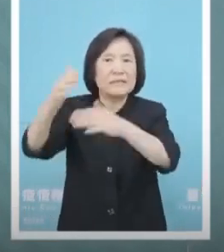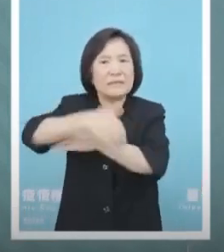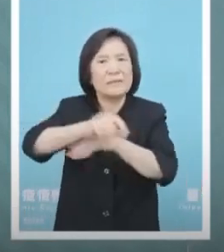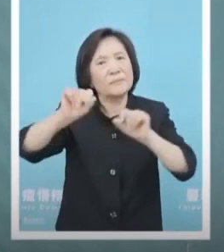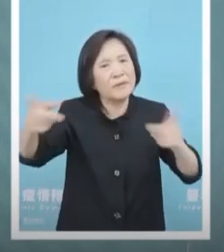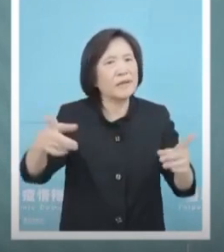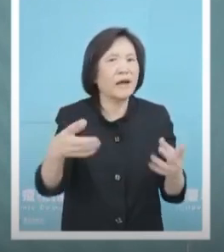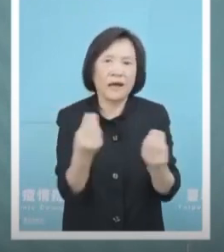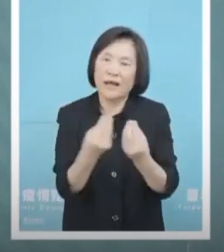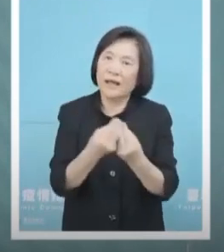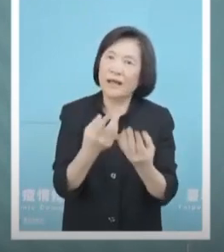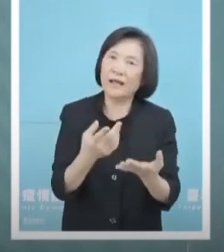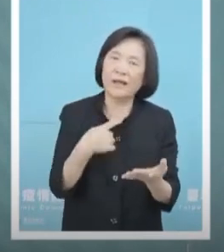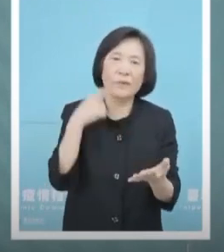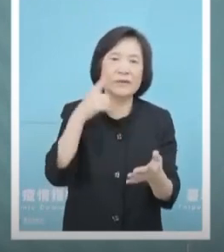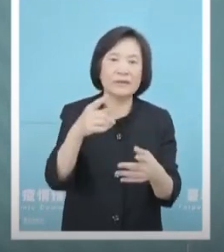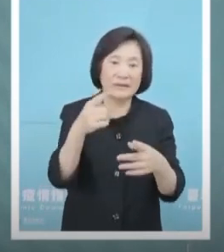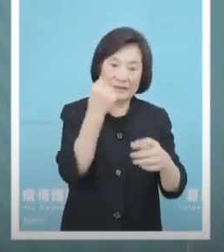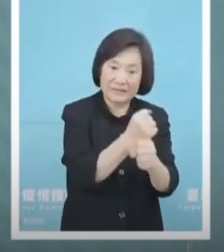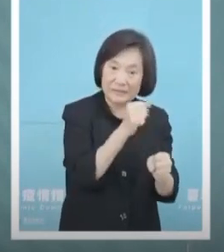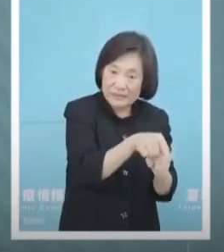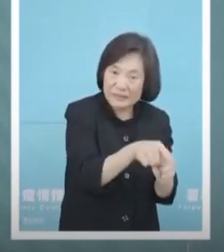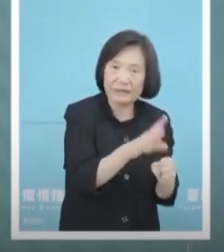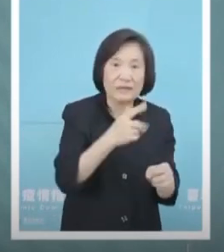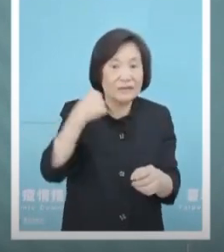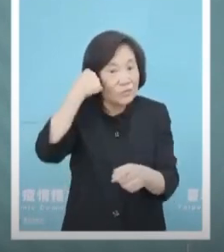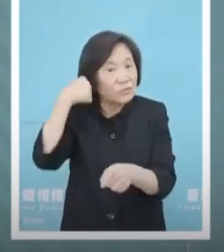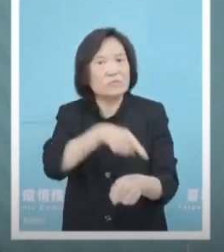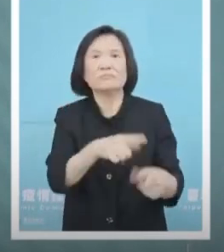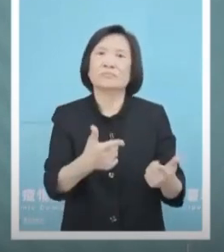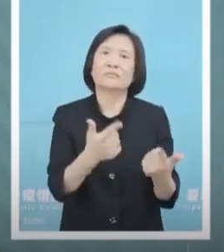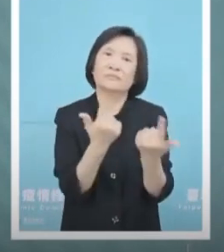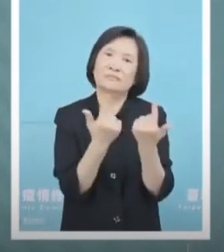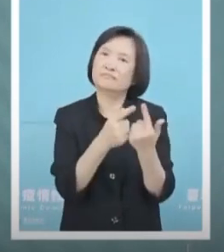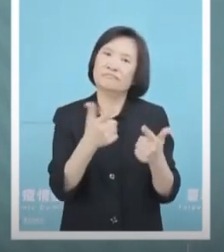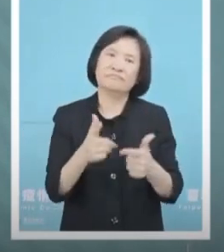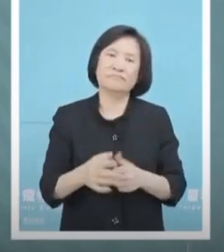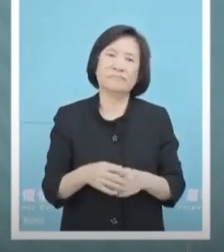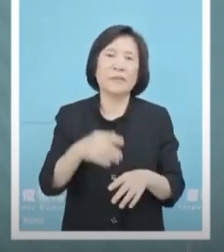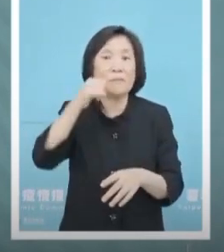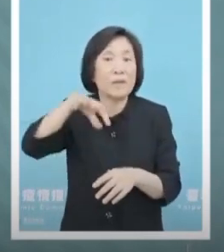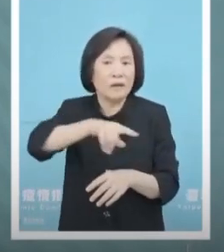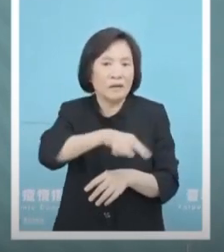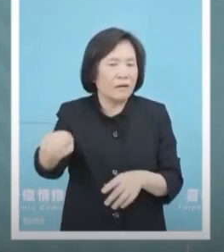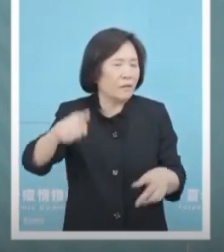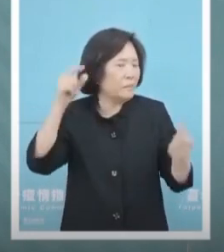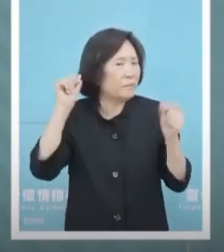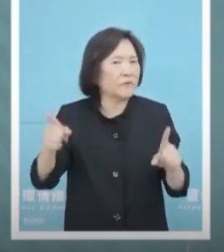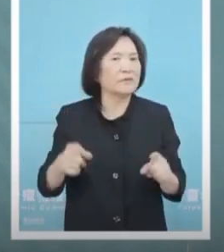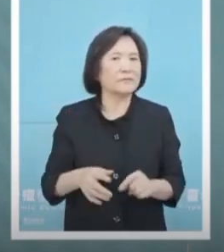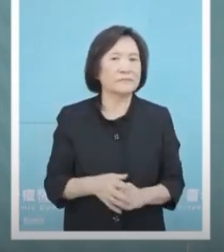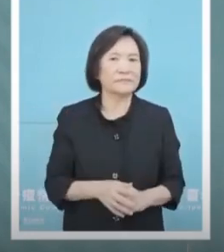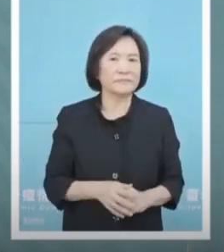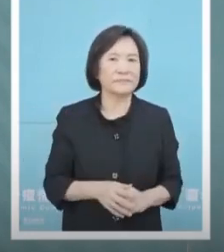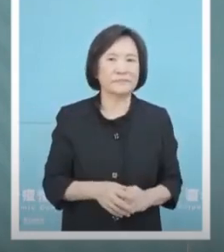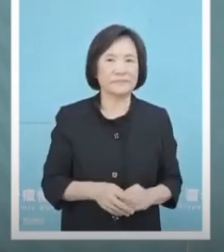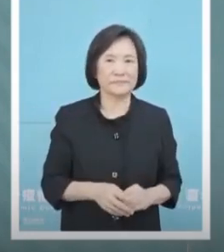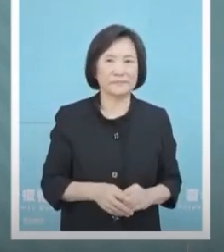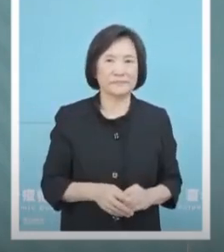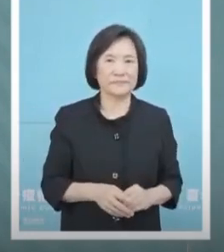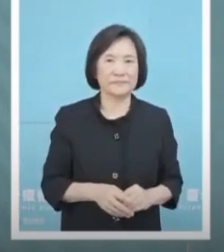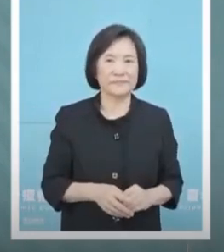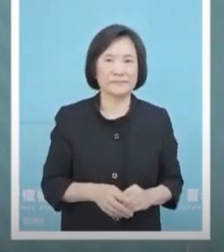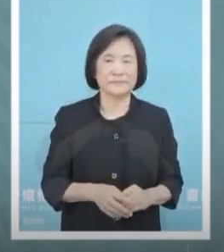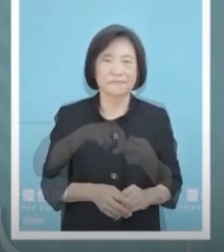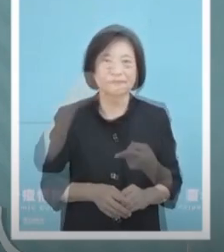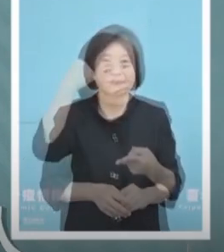哦，虽然在这里上班，可是根本就不住在这里，那跟那个苗栗那个电子厂那个困难度